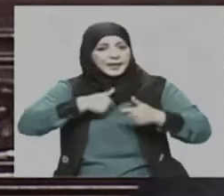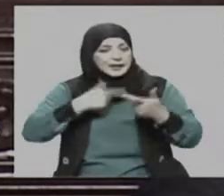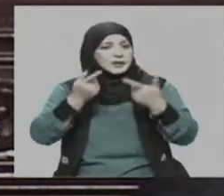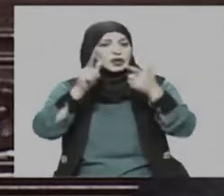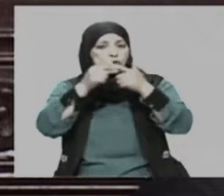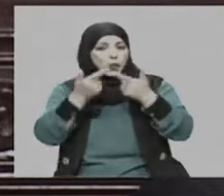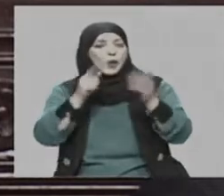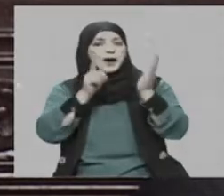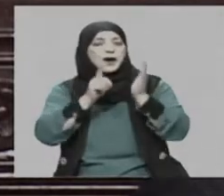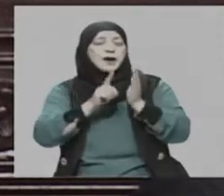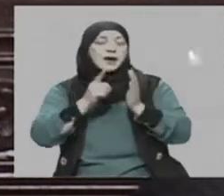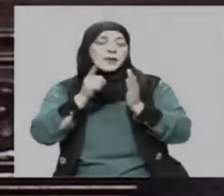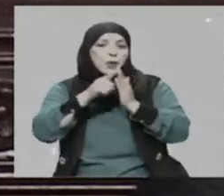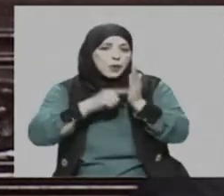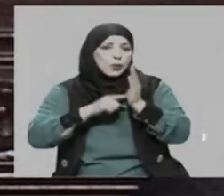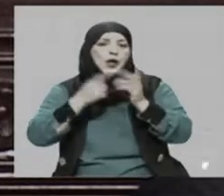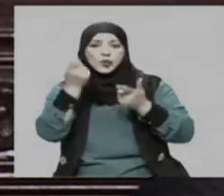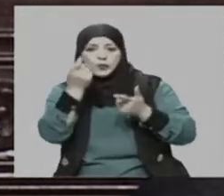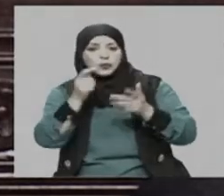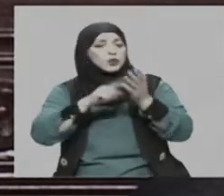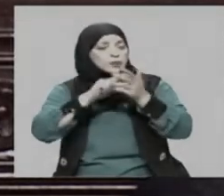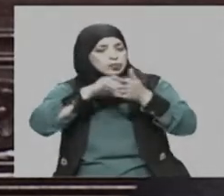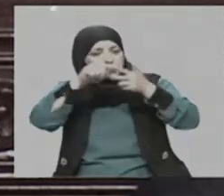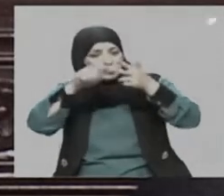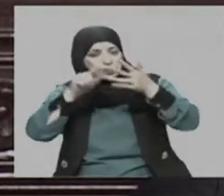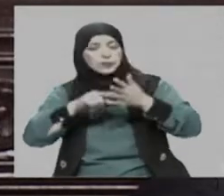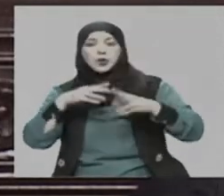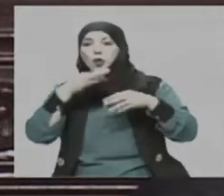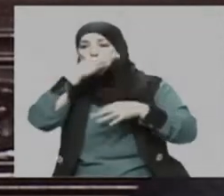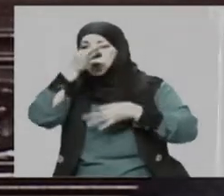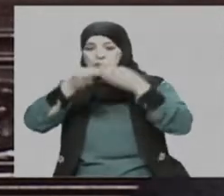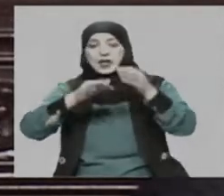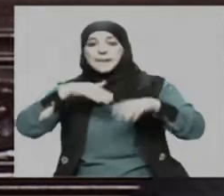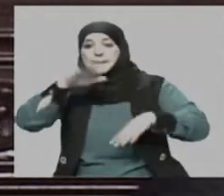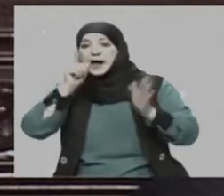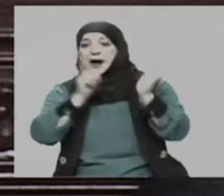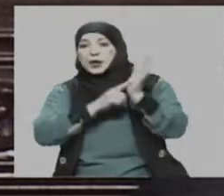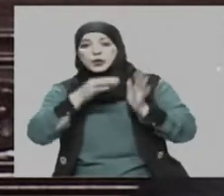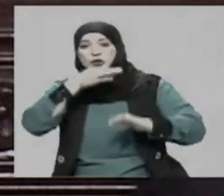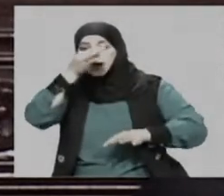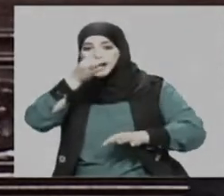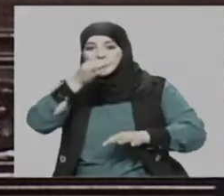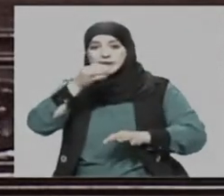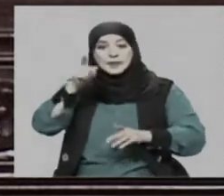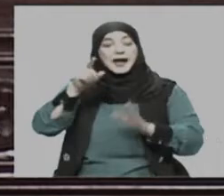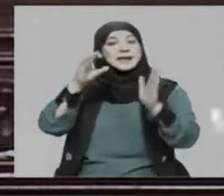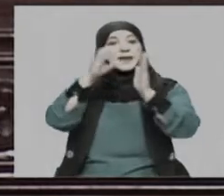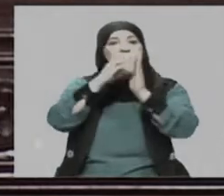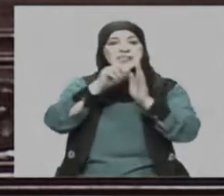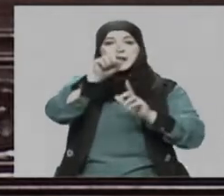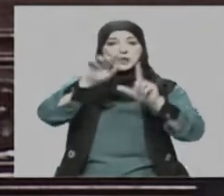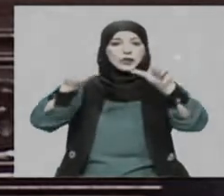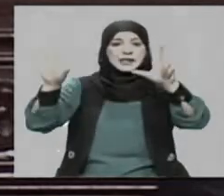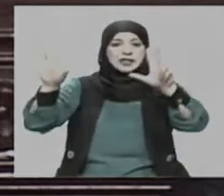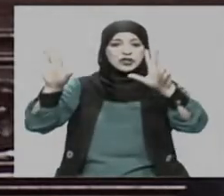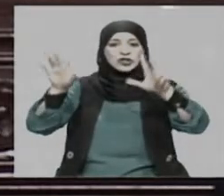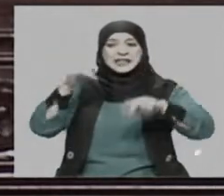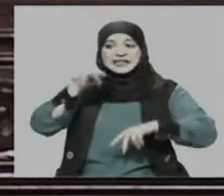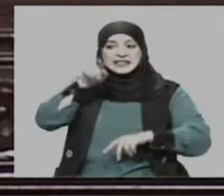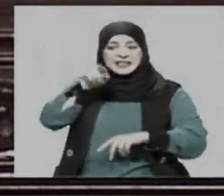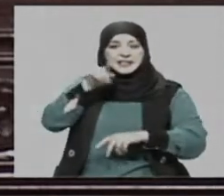يقول؟ شو يقول القانون؟ يقول أنك كانك مسؤول حسب الفصل 18، كانك